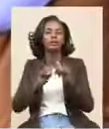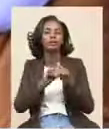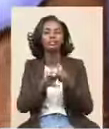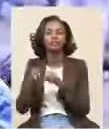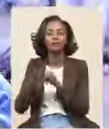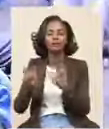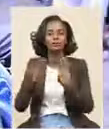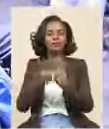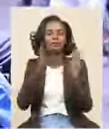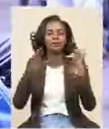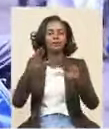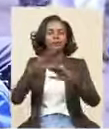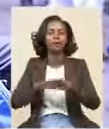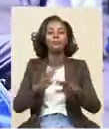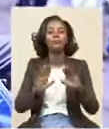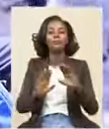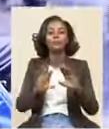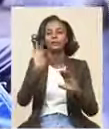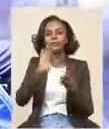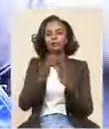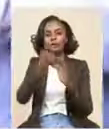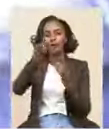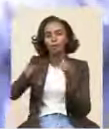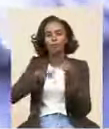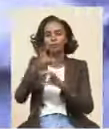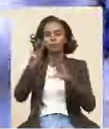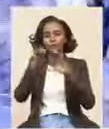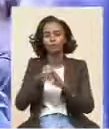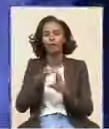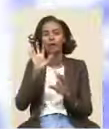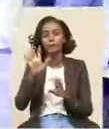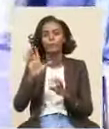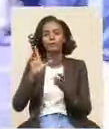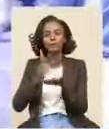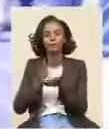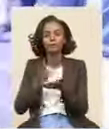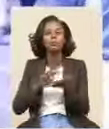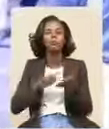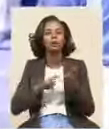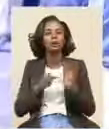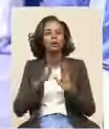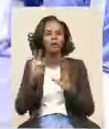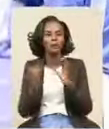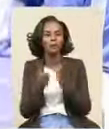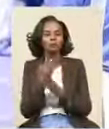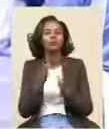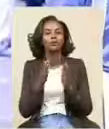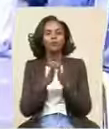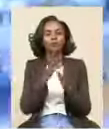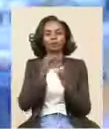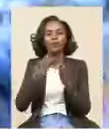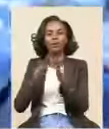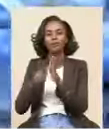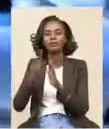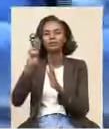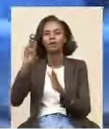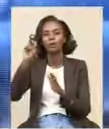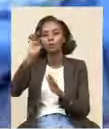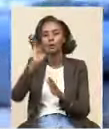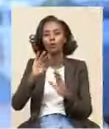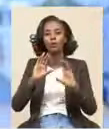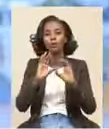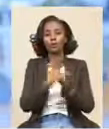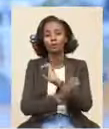ቅርንጫፎችን በመክፈት ላይ የሚገኝ ሲሆን በደቡብ ክልል ውስጥም በአምስት ከተሞች ማለትም አርባ ምንጭ፣ ወልቂጤ፣ ወላይታ ሳውላና